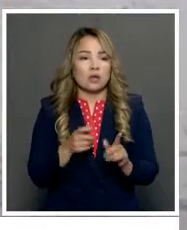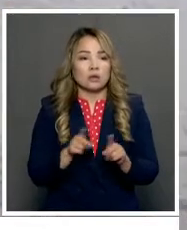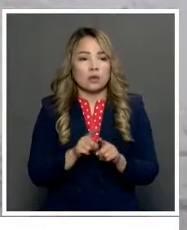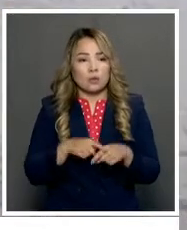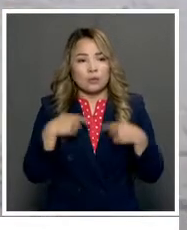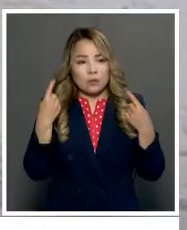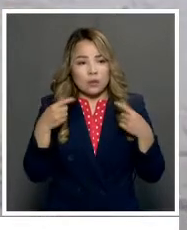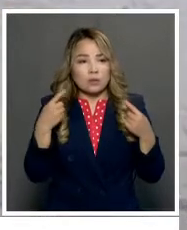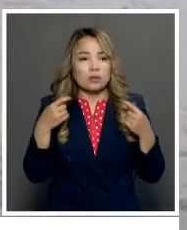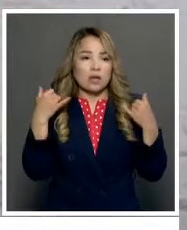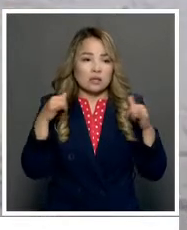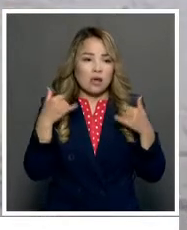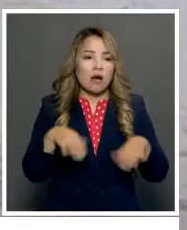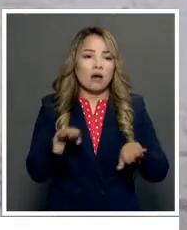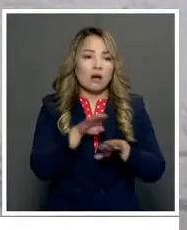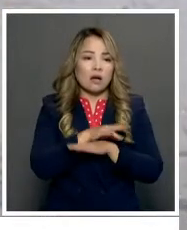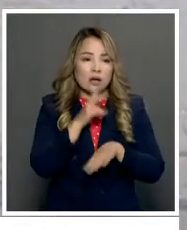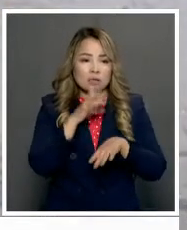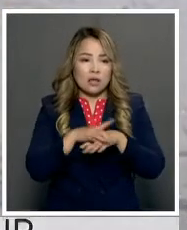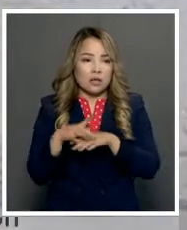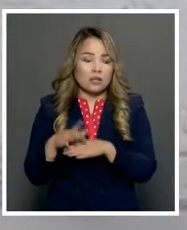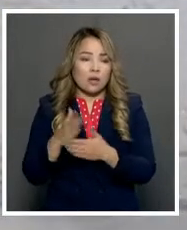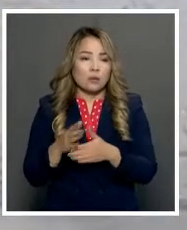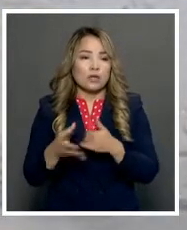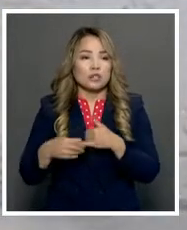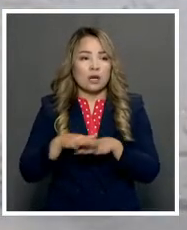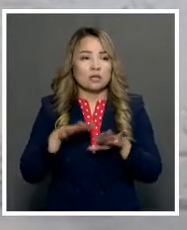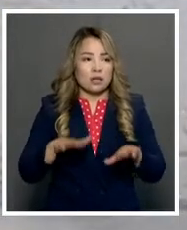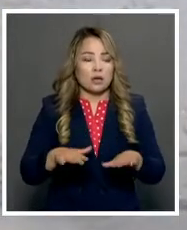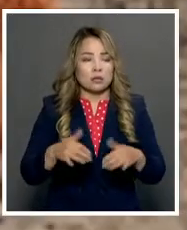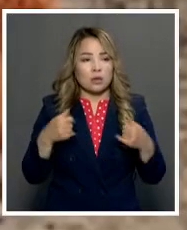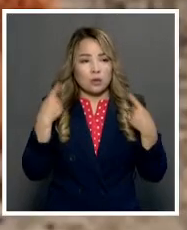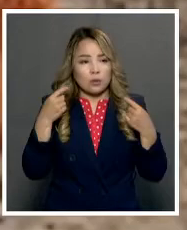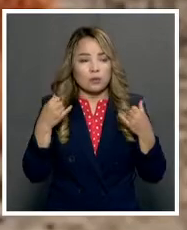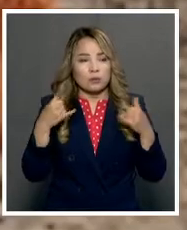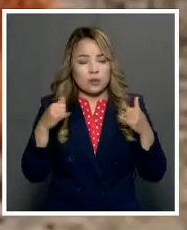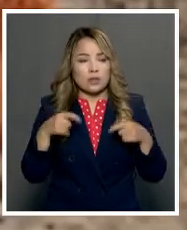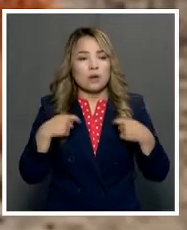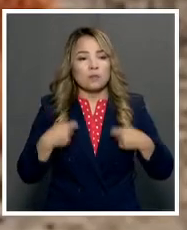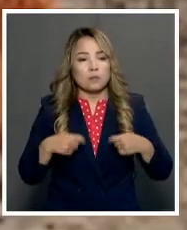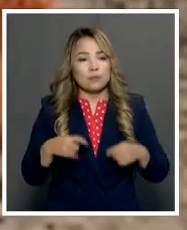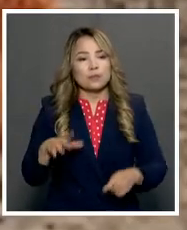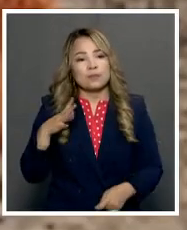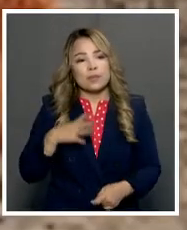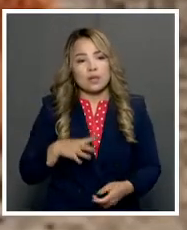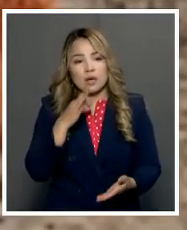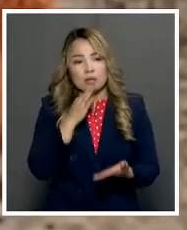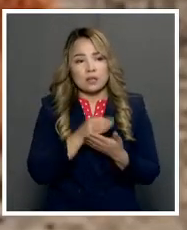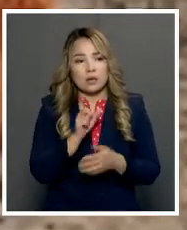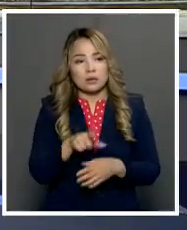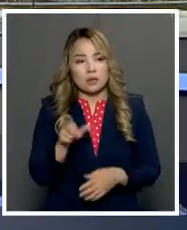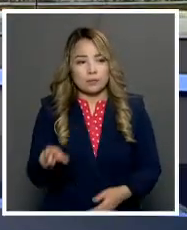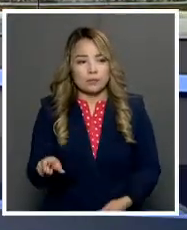мал өліп жатыр. Сондықтан жергілікті тұрғындар амалсыздан қорадағы қой ешкісін сатуға мәжбүр.